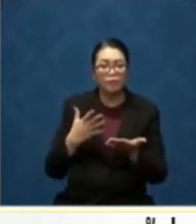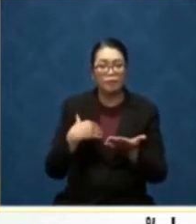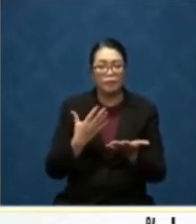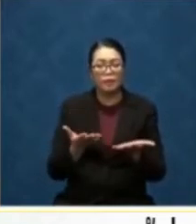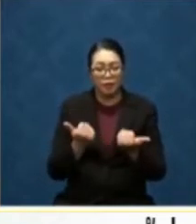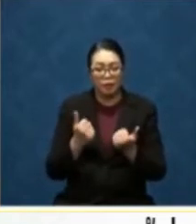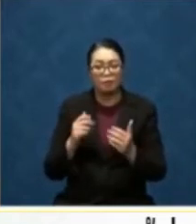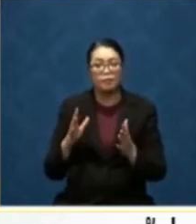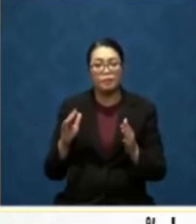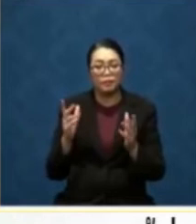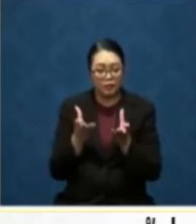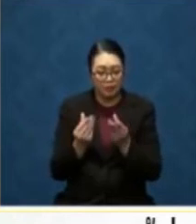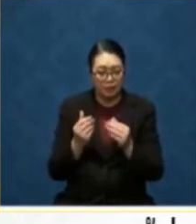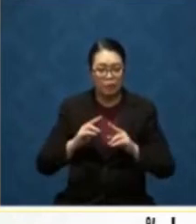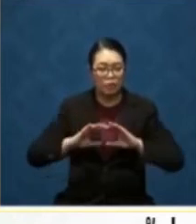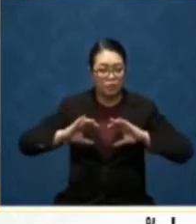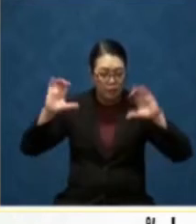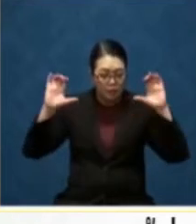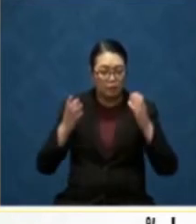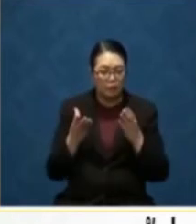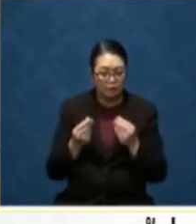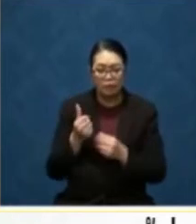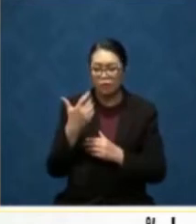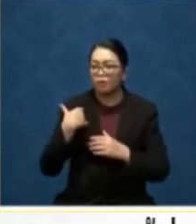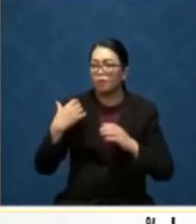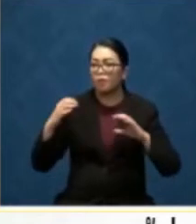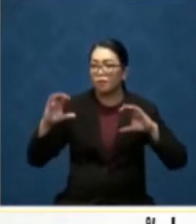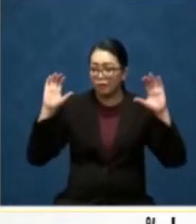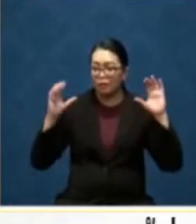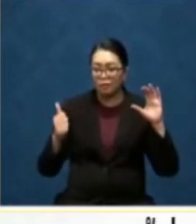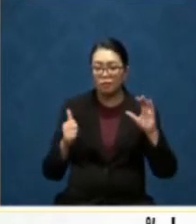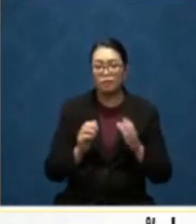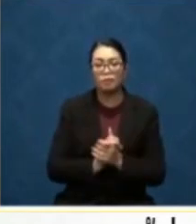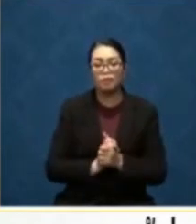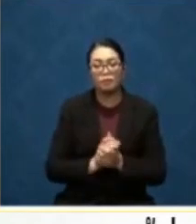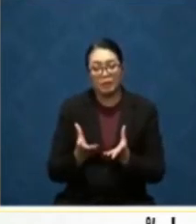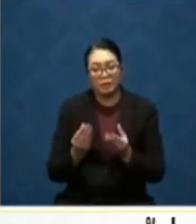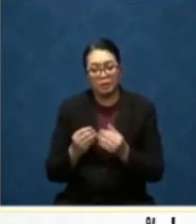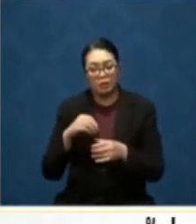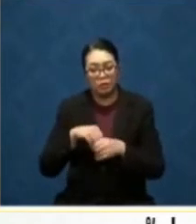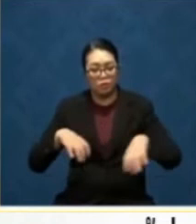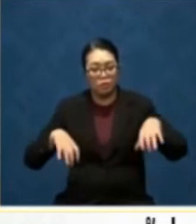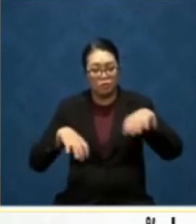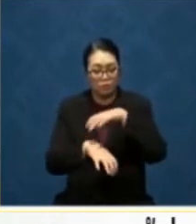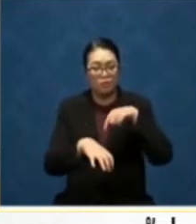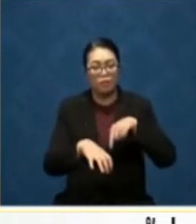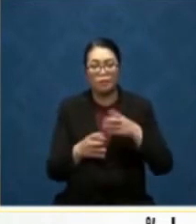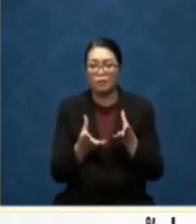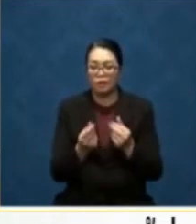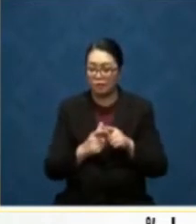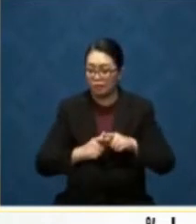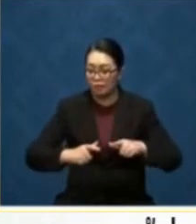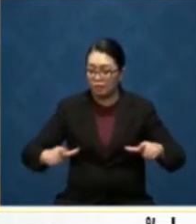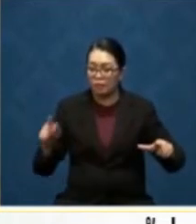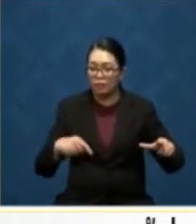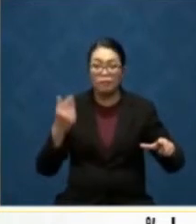บแงนี้ครักำลงจะได้รับกรรมสิธในที่ดนของรัฐหมายคววายัไรครทประทานที่ดินที่อยใน